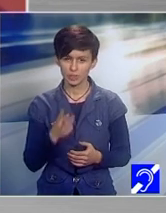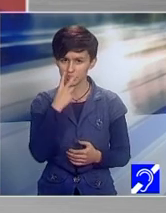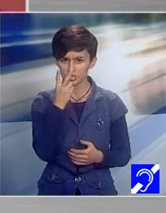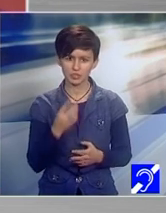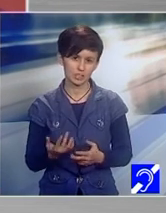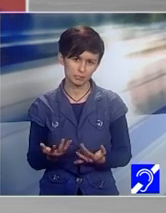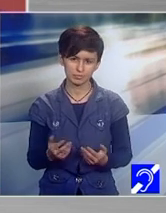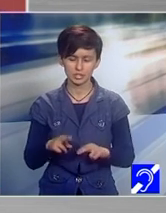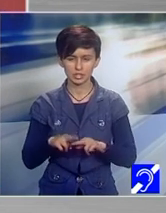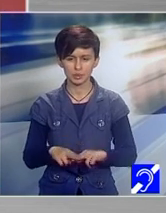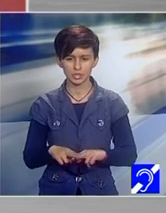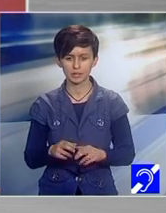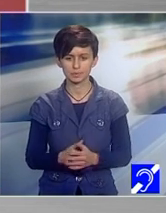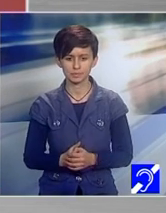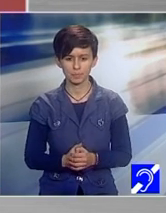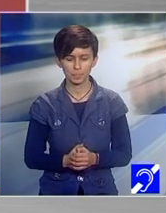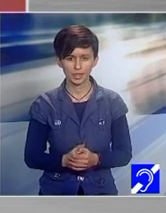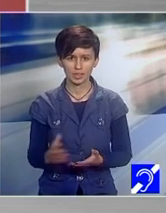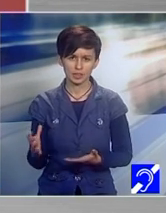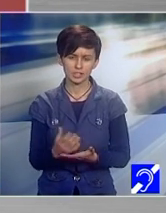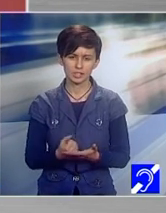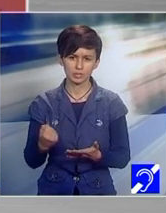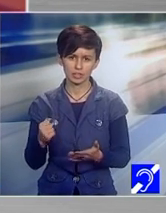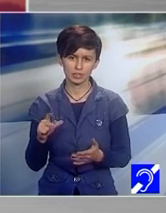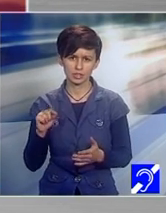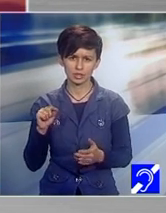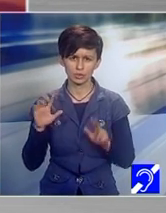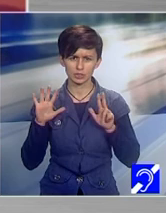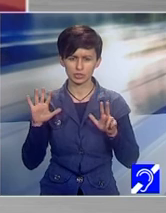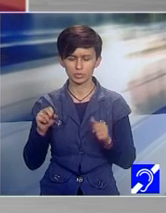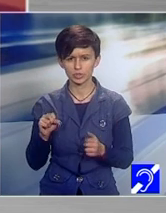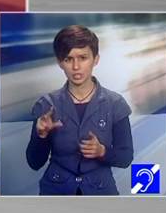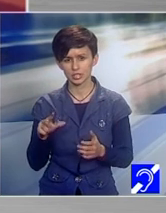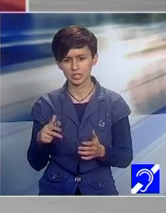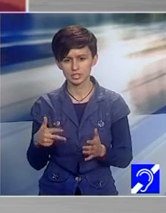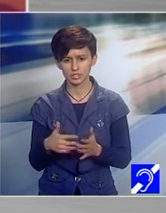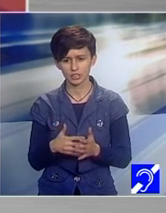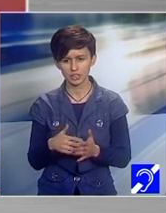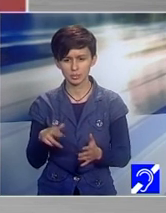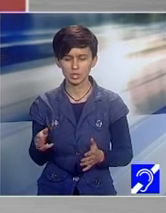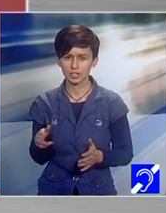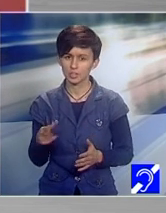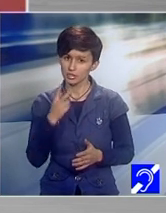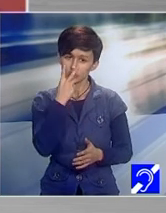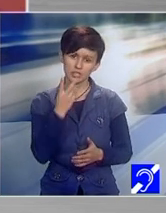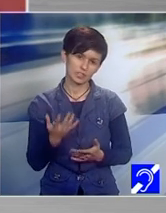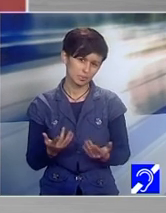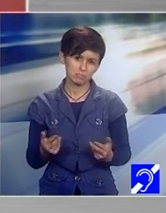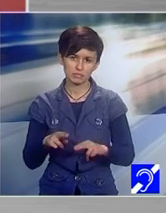Deci încasările au fost pe undeva între 28 și 30.000 de euro, poate și mai mult. Să vedem cu cât rămânem în mână.